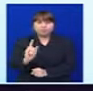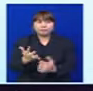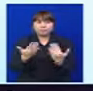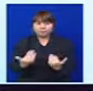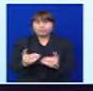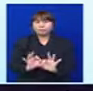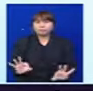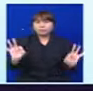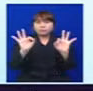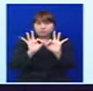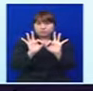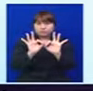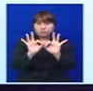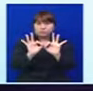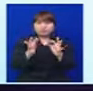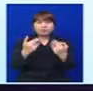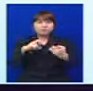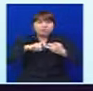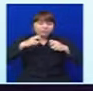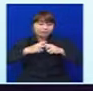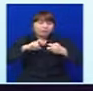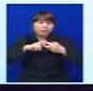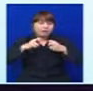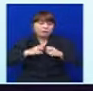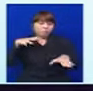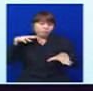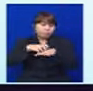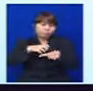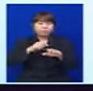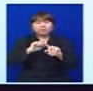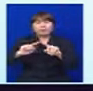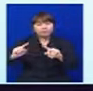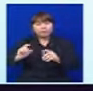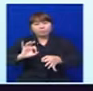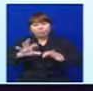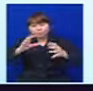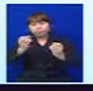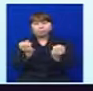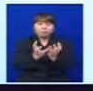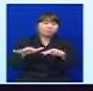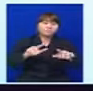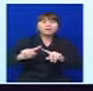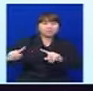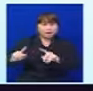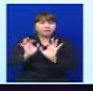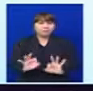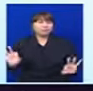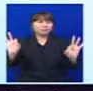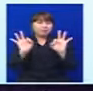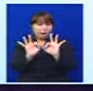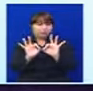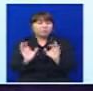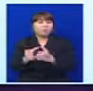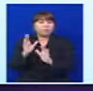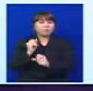งที่มีความสำคัญรวมทั้งภาวะวิกฤตอุบัติเหตุอุบัติภัยเรื่องภัยพิบัติทั้งหลายทั้งปวงนั้นก็เป็นเรื่องสำคัญครับที่ทีมง